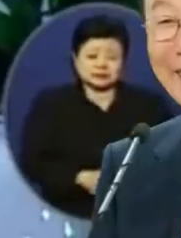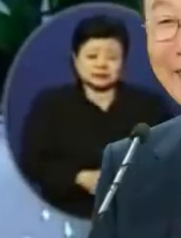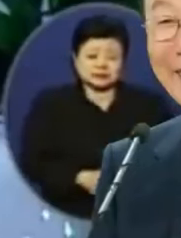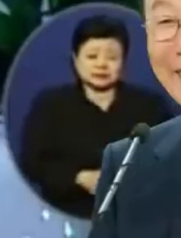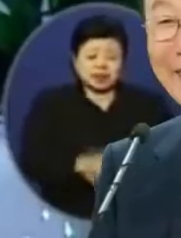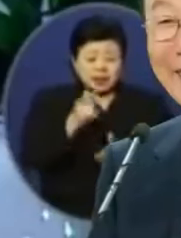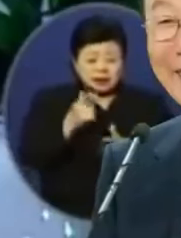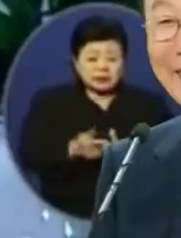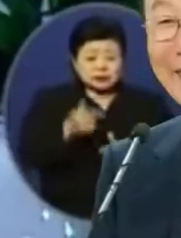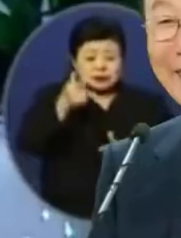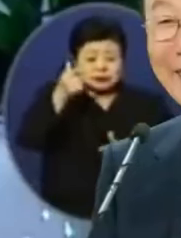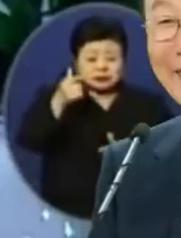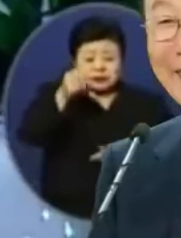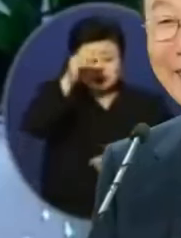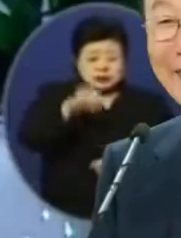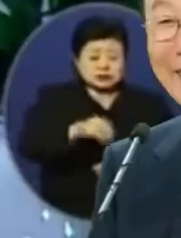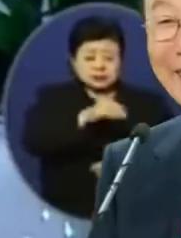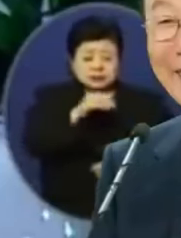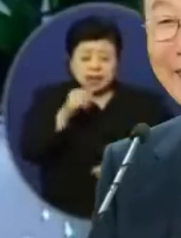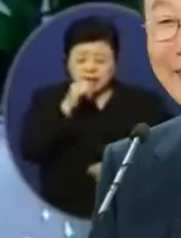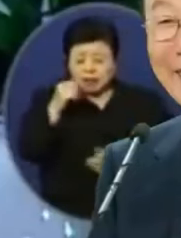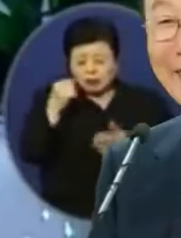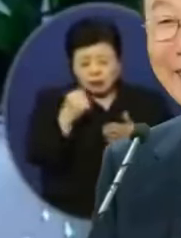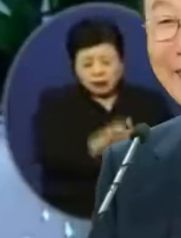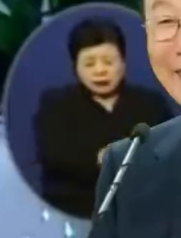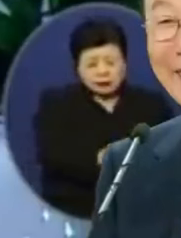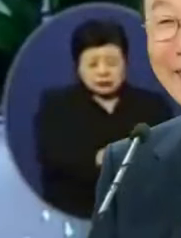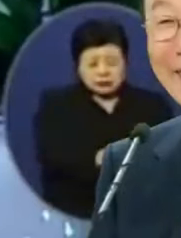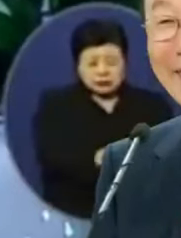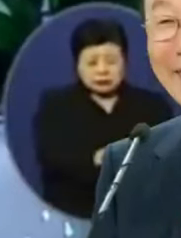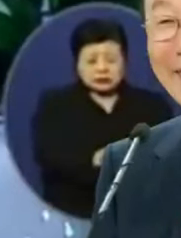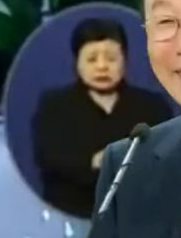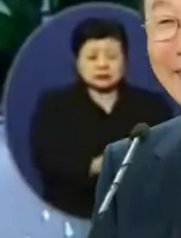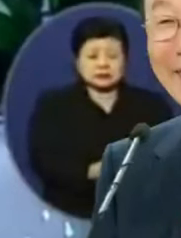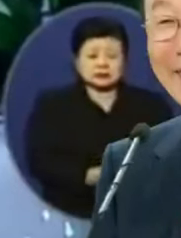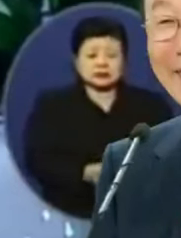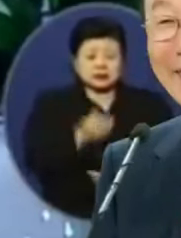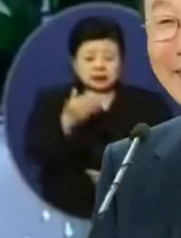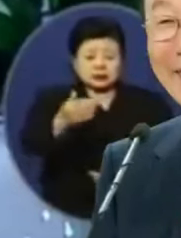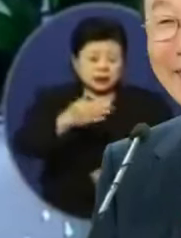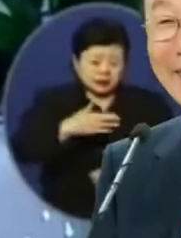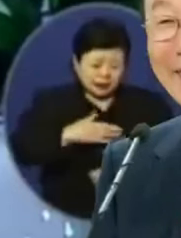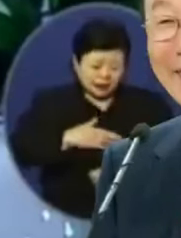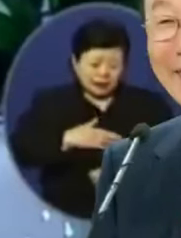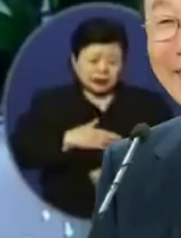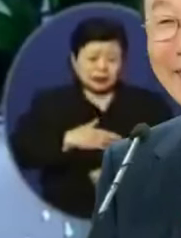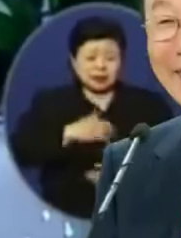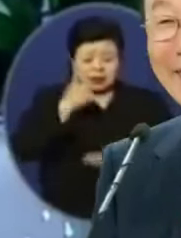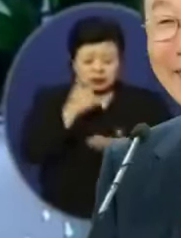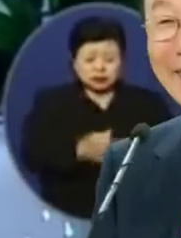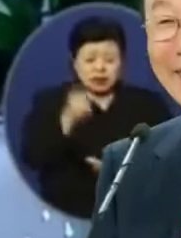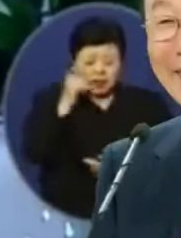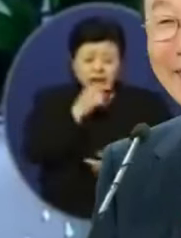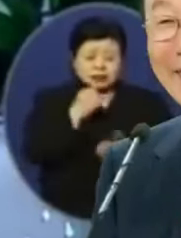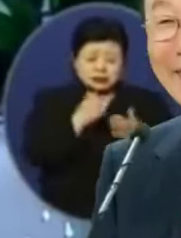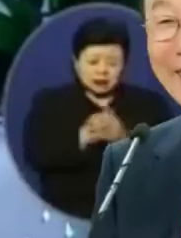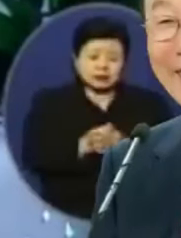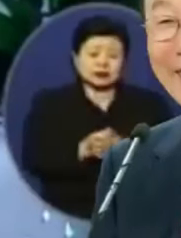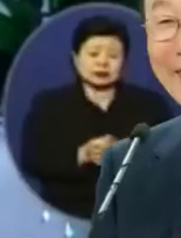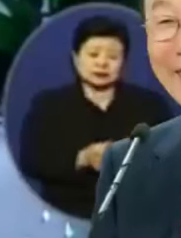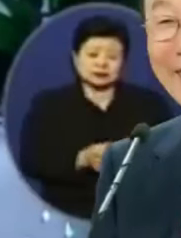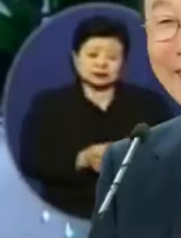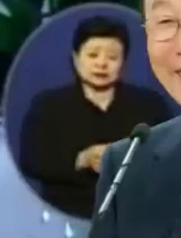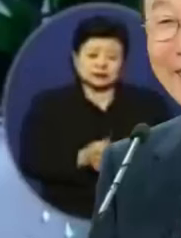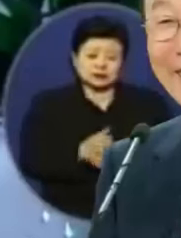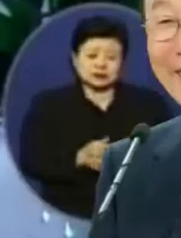그래서 예수님이 십자가에 못 박힌 것은 오로지 여러분과 나의 죄악 때문에 그렇게 한 것입니다.